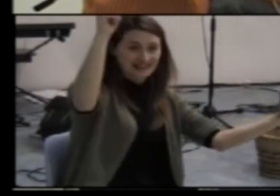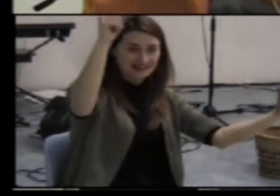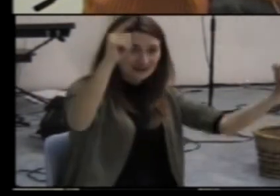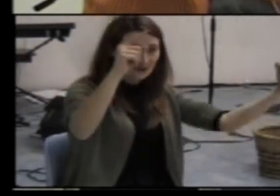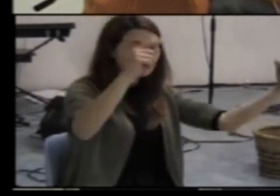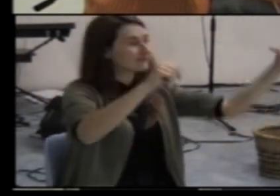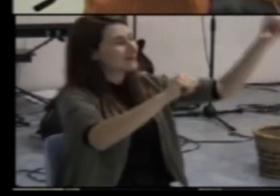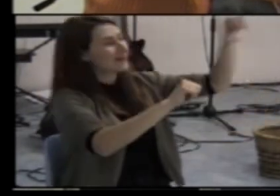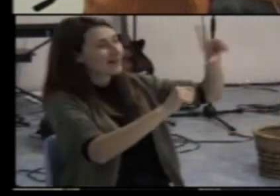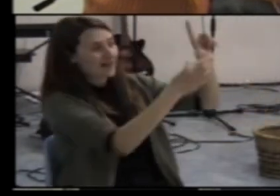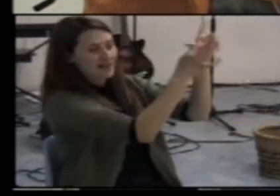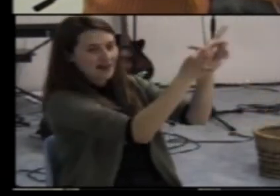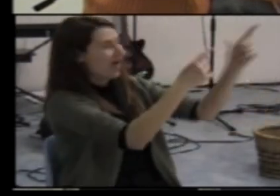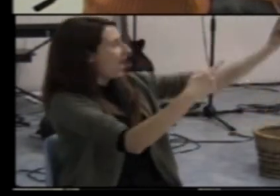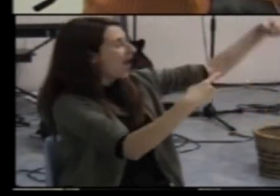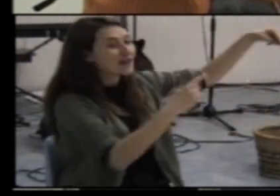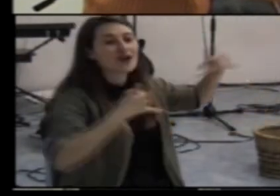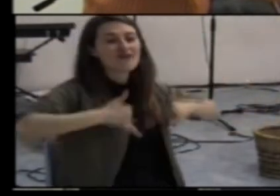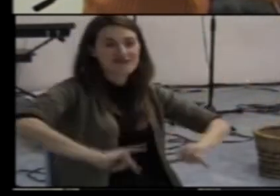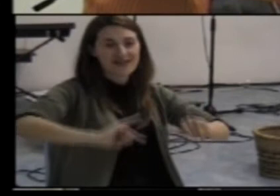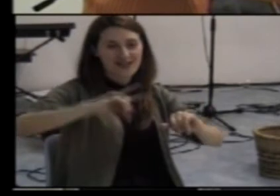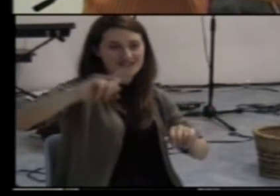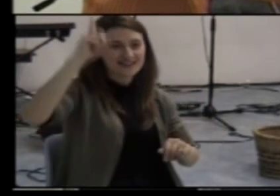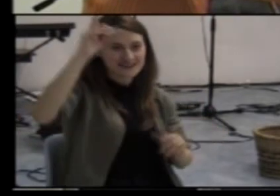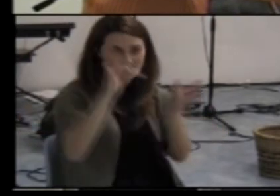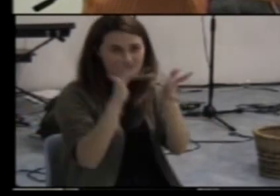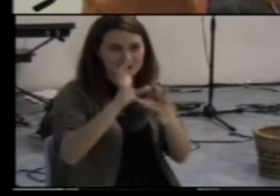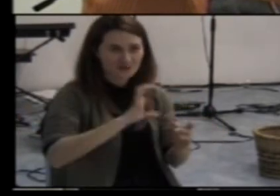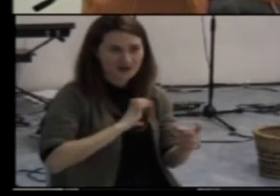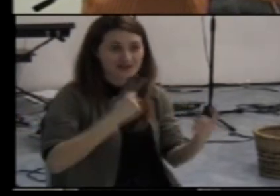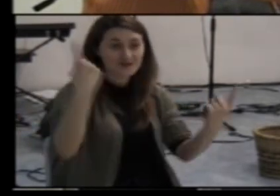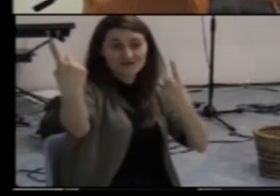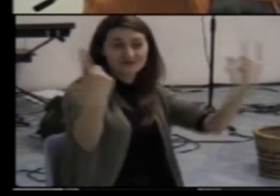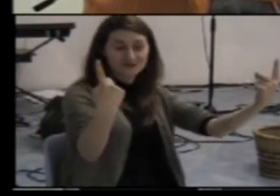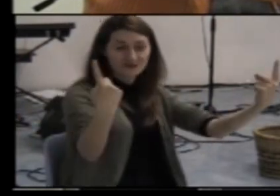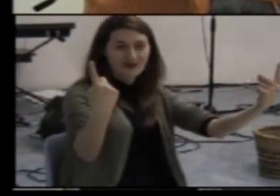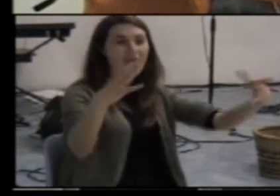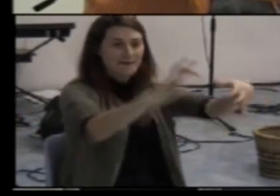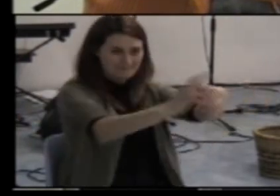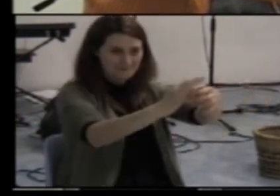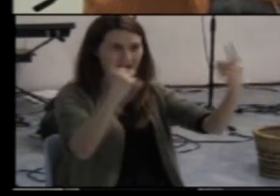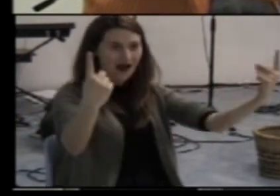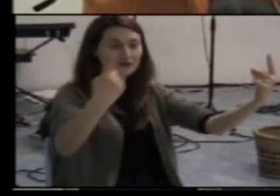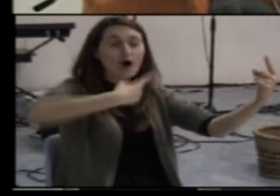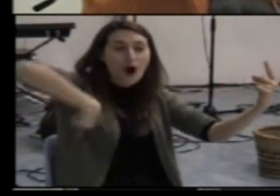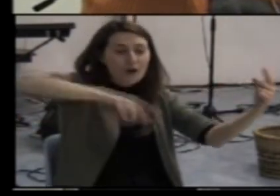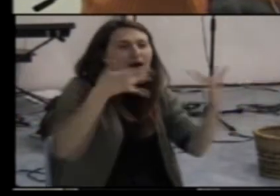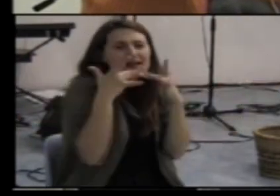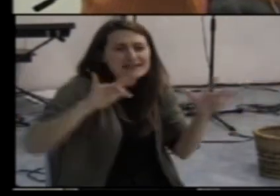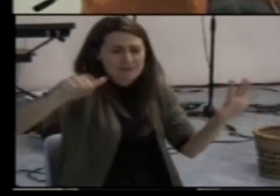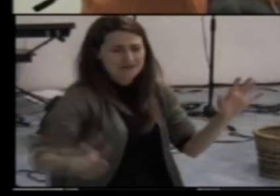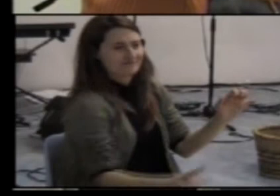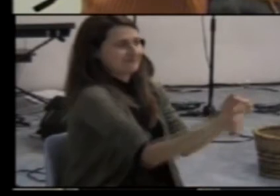Dio il Figlio. E niente e nessuno potrà mai spezzare questo patto. E io